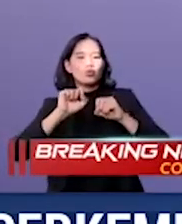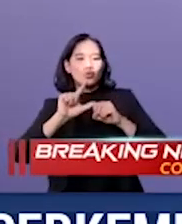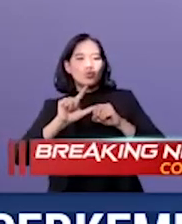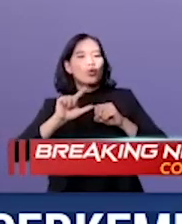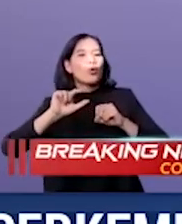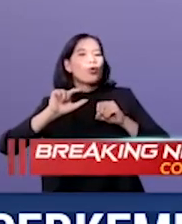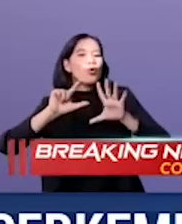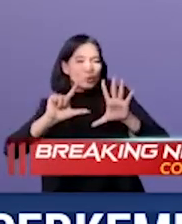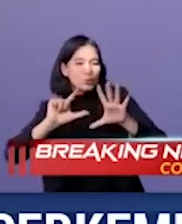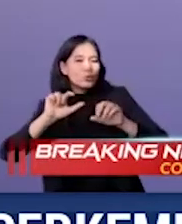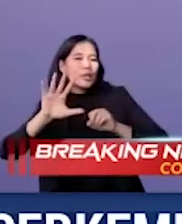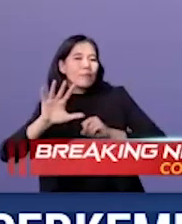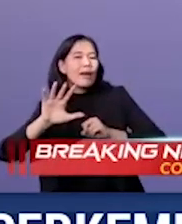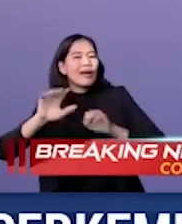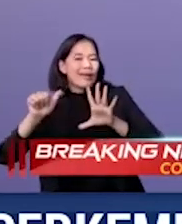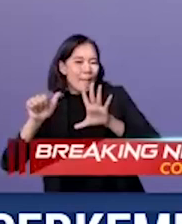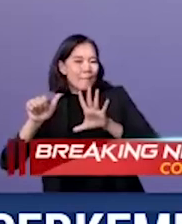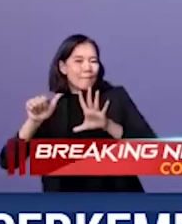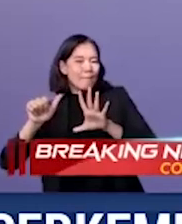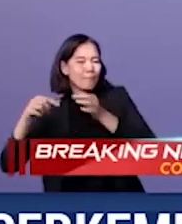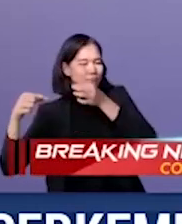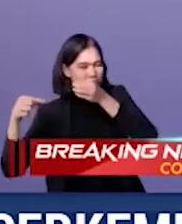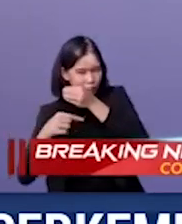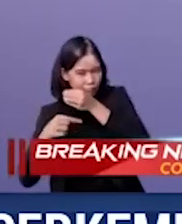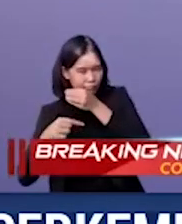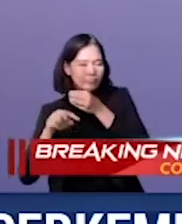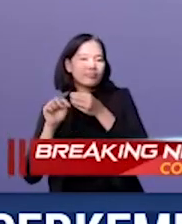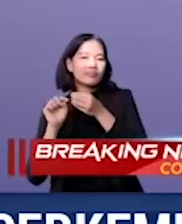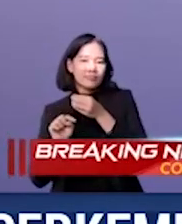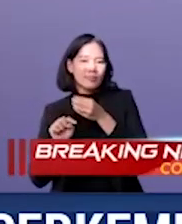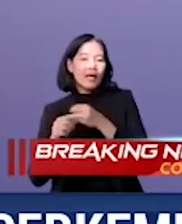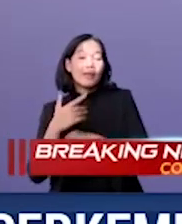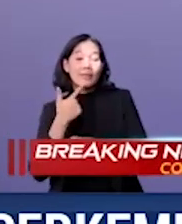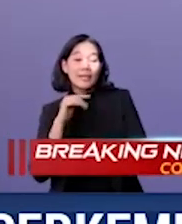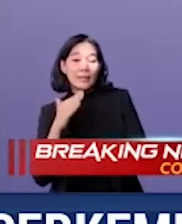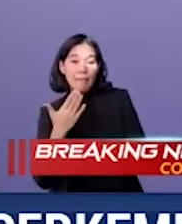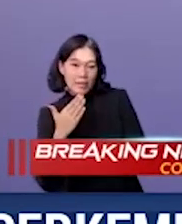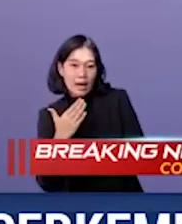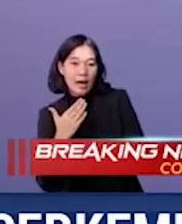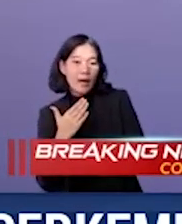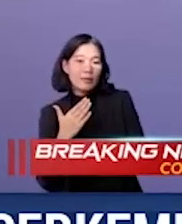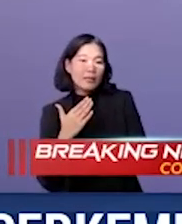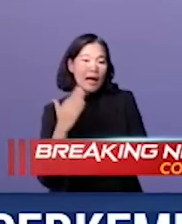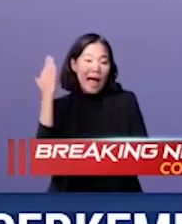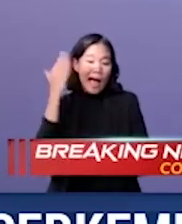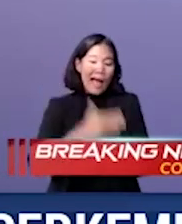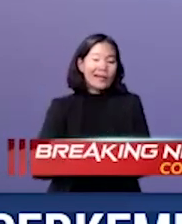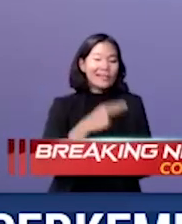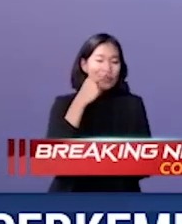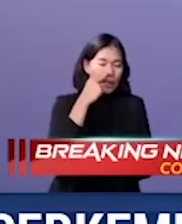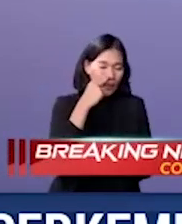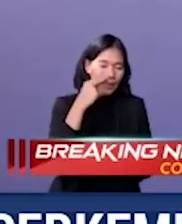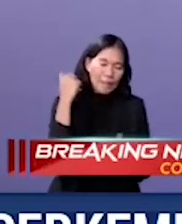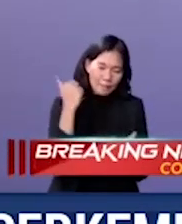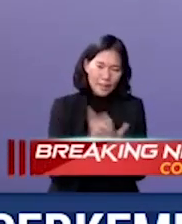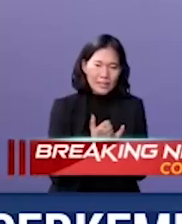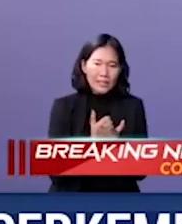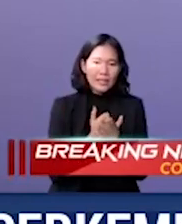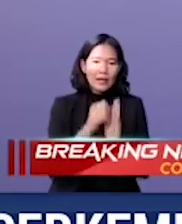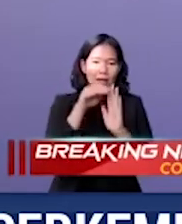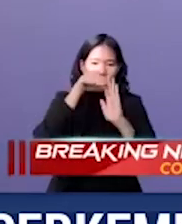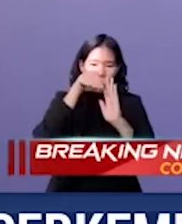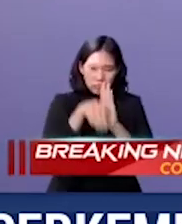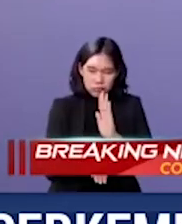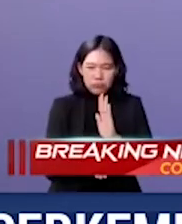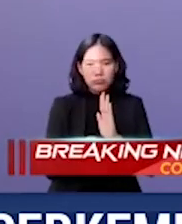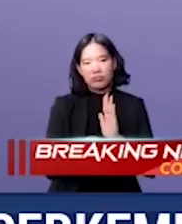12756 spesimen pemeriksaan ini seperti biasanya setiap pada hari Senin pasti akan menurun